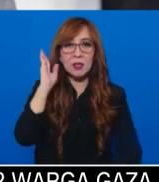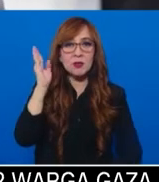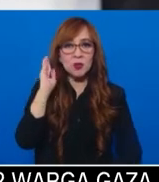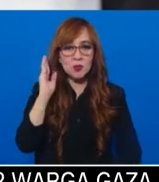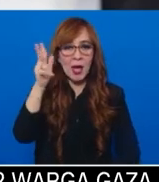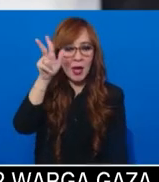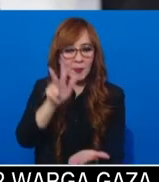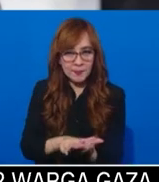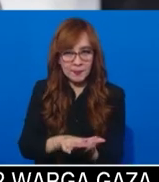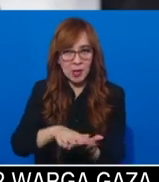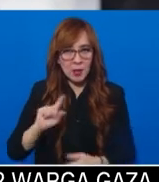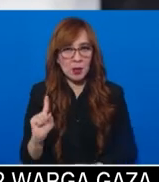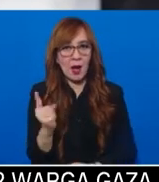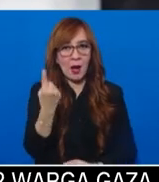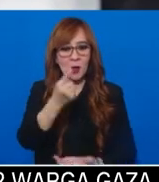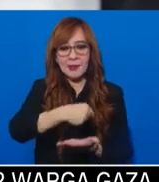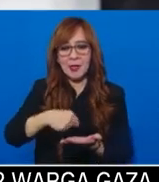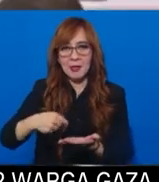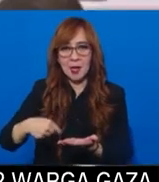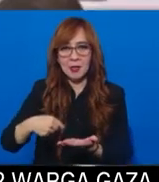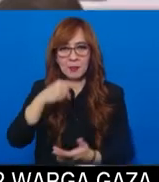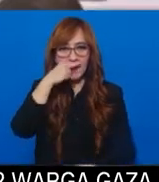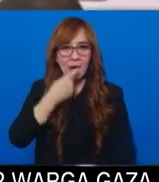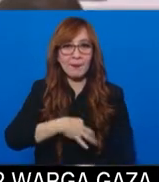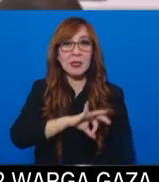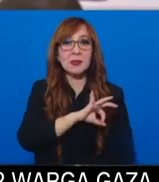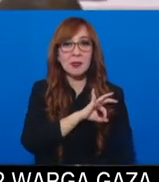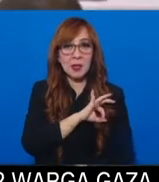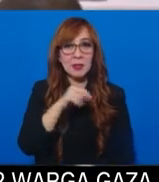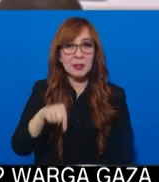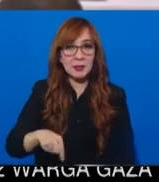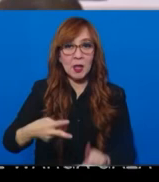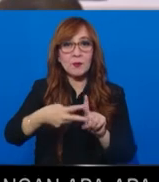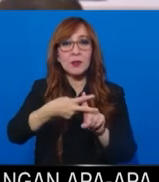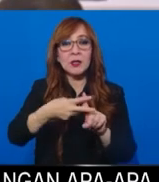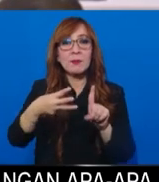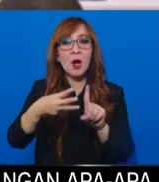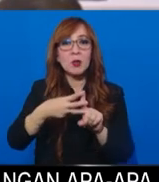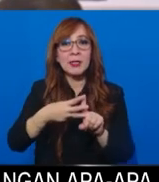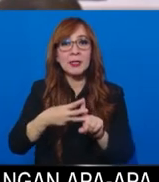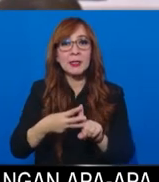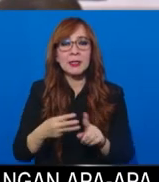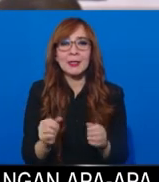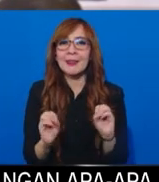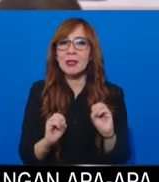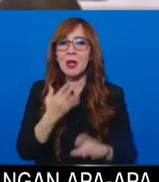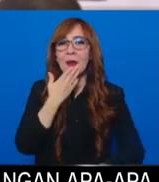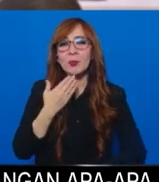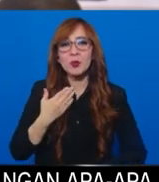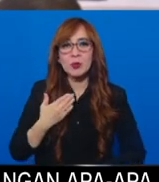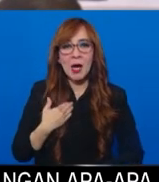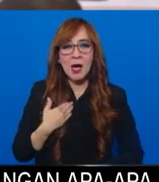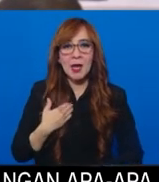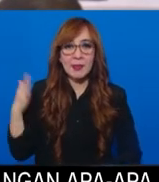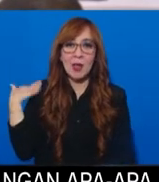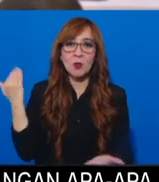berlaku sejak ditandatangani oleh Presiden. Saat ini, Firly tidak lagi punya kewenangan tugas dan kewajiban sebagai Ketua